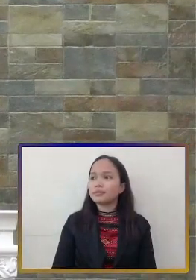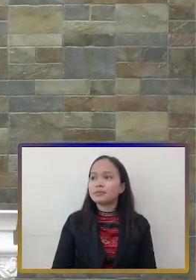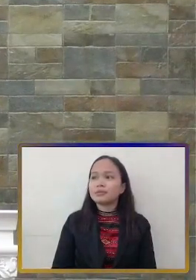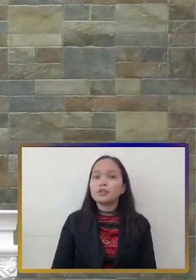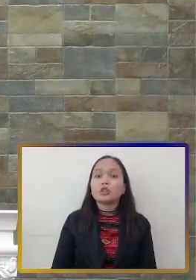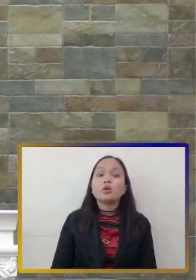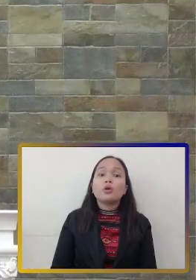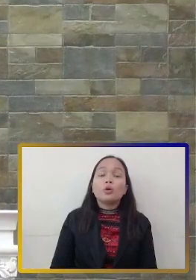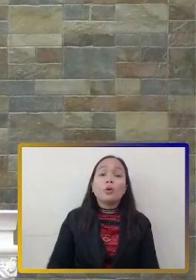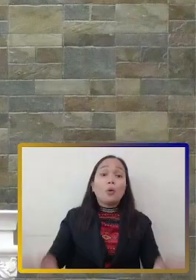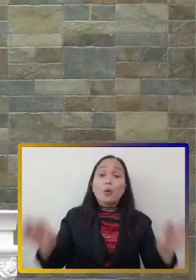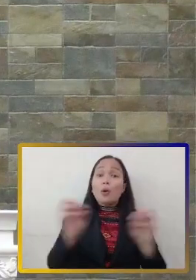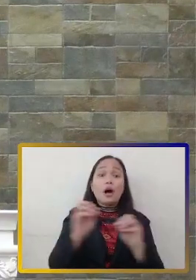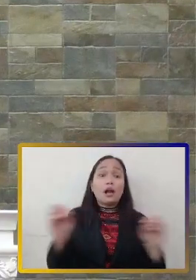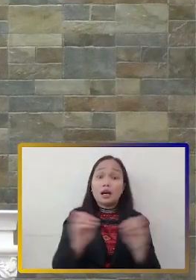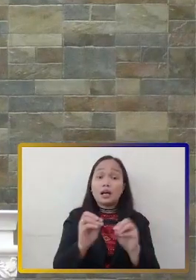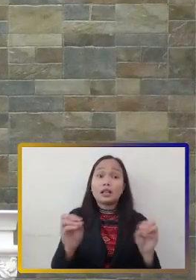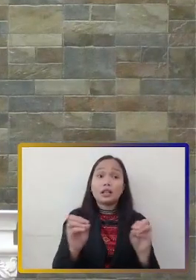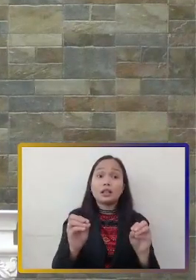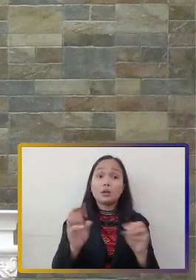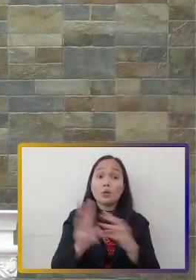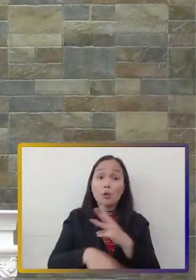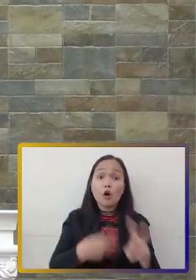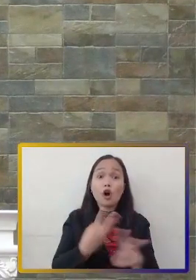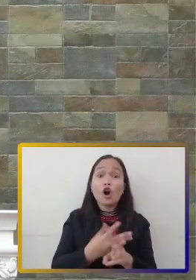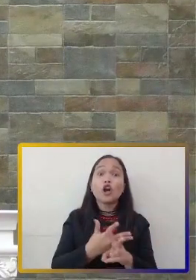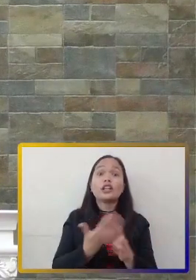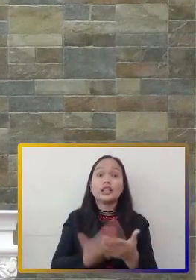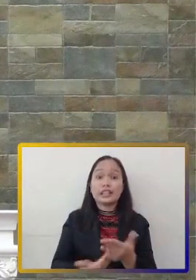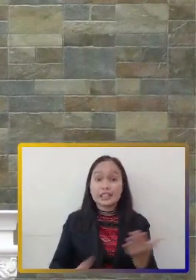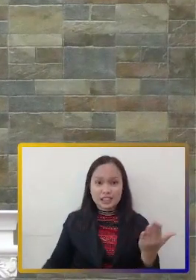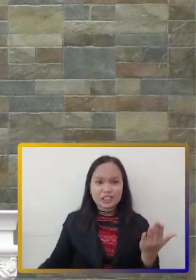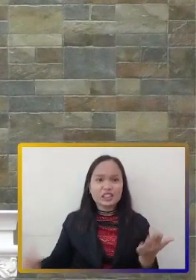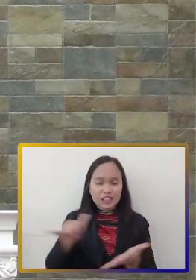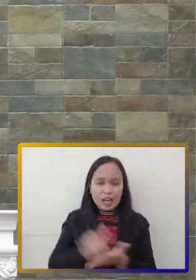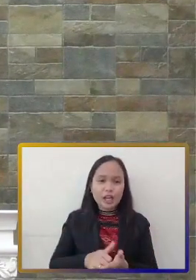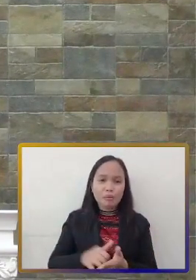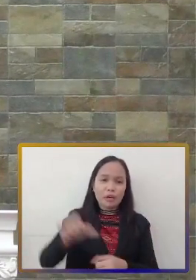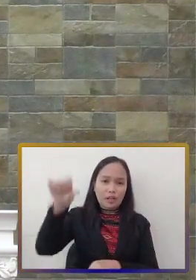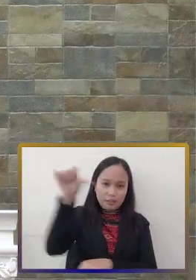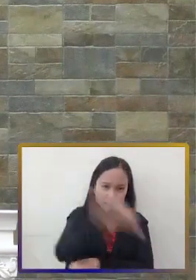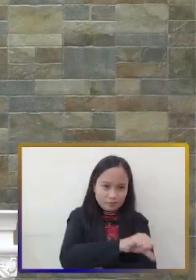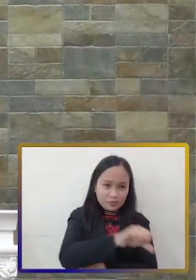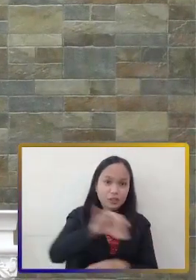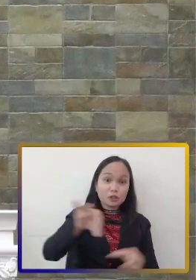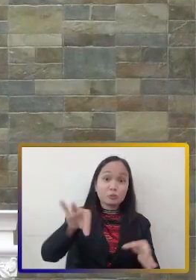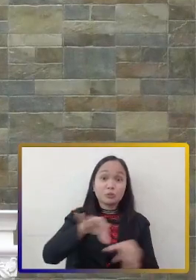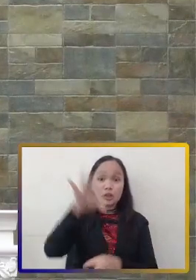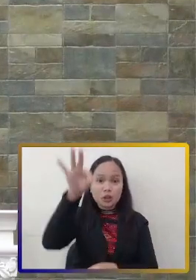Walang carnal weapons na kaya magpabagsak ng spiritual weapon.